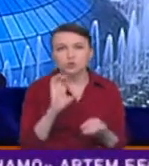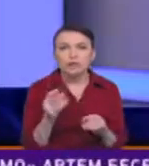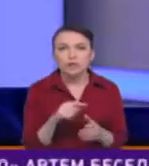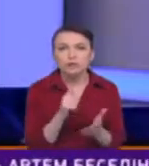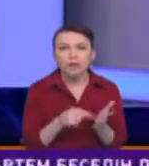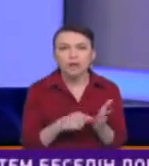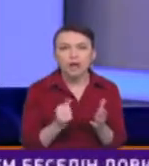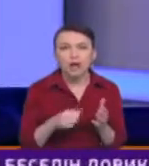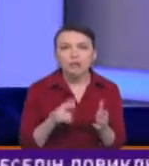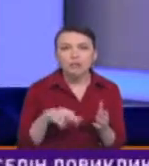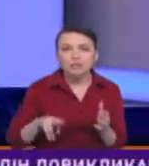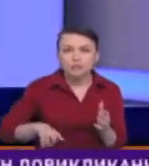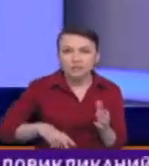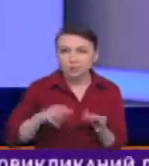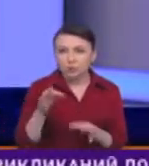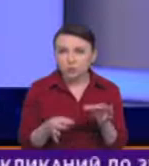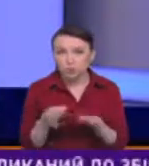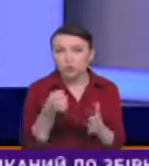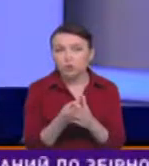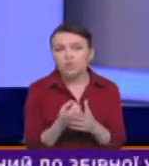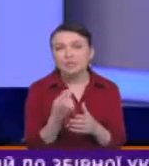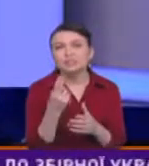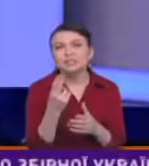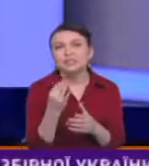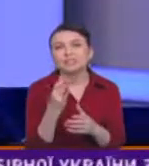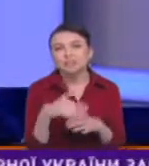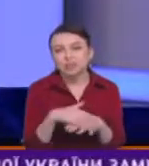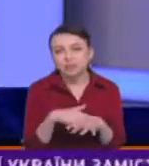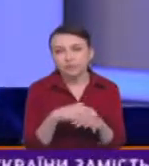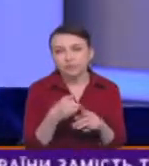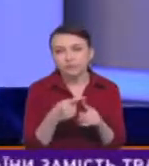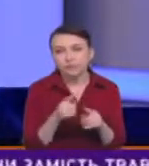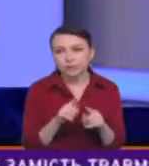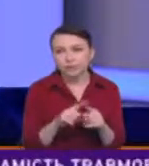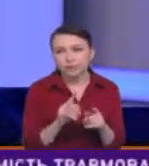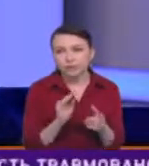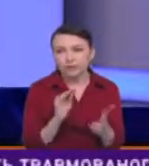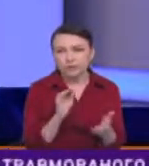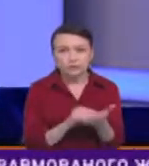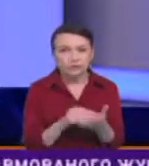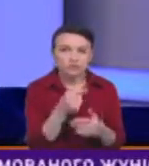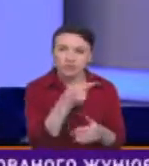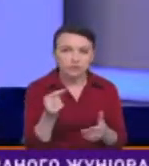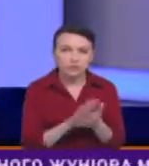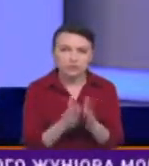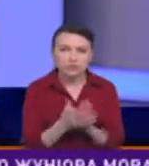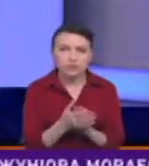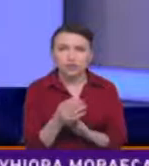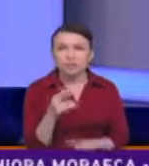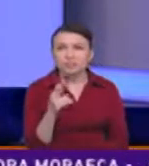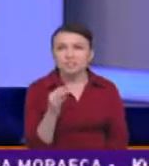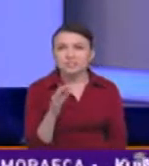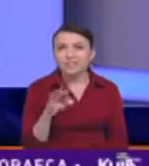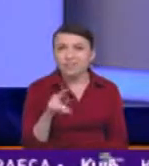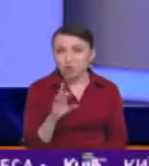з адміністративного судочинства в цивільне. Тобто поставили людини в край негативне становище, тому що в цивільному позивач